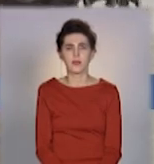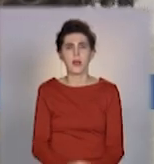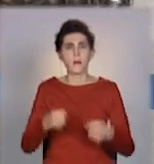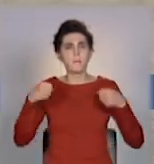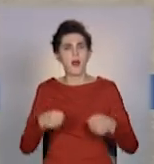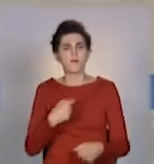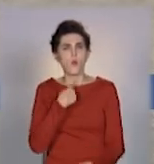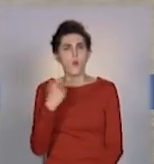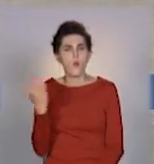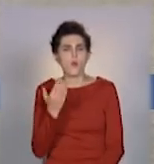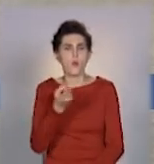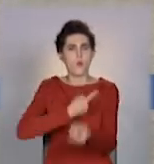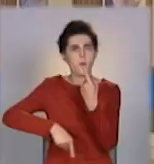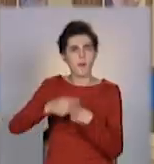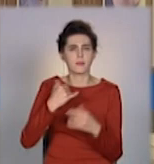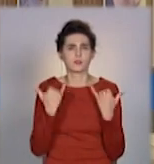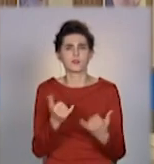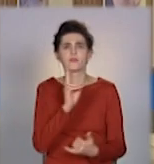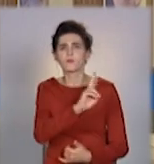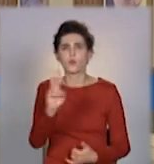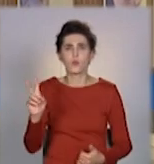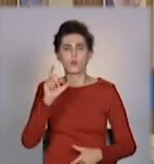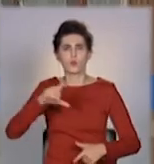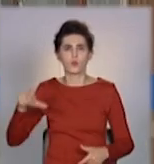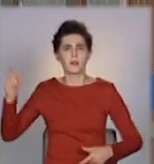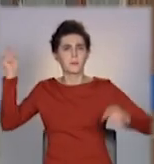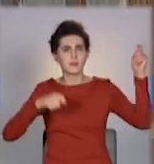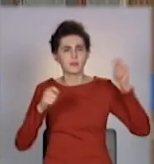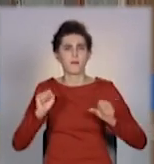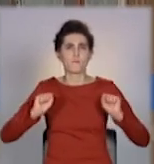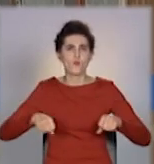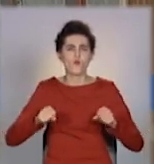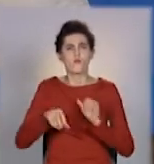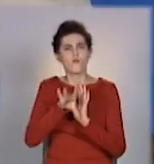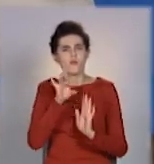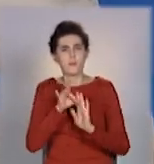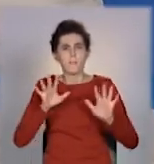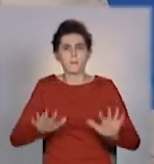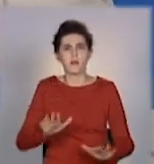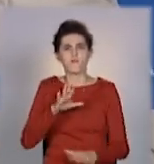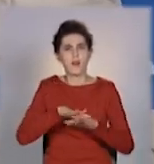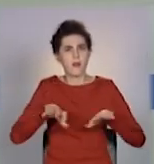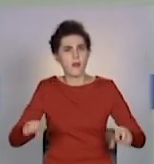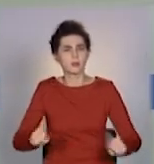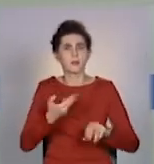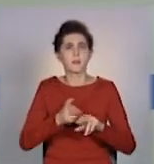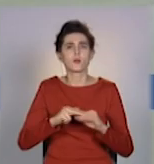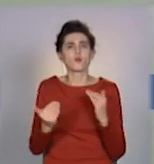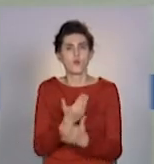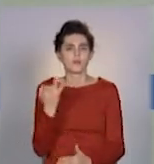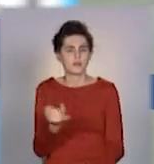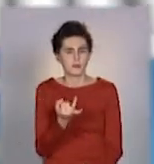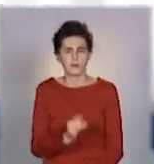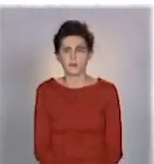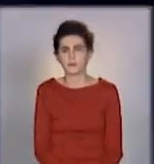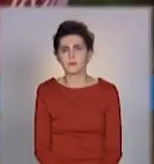Право голосу повернули. Тепер переселенці зможуть обирати місцеву владу. Як вимушені мігранти сприйняли цю новину?